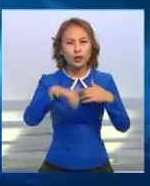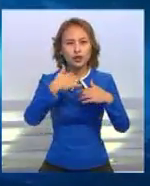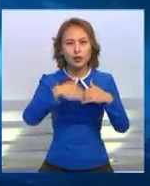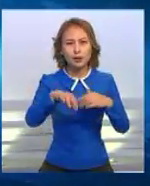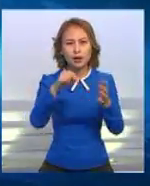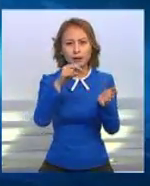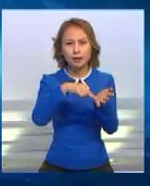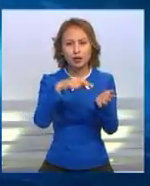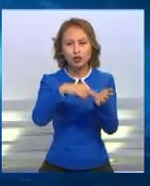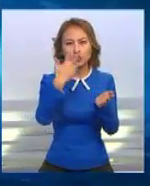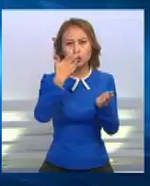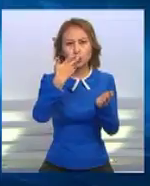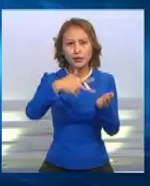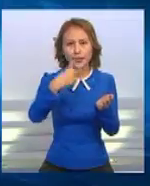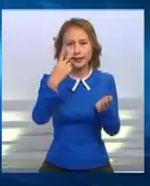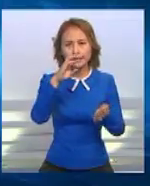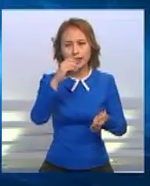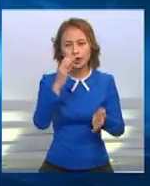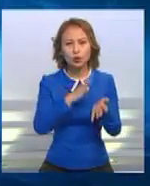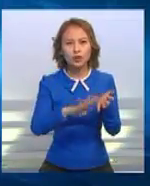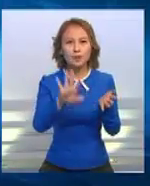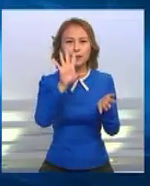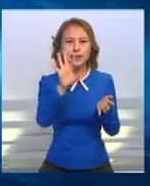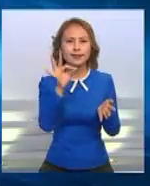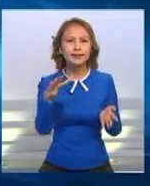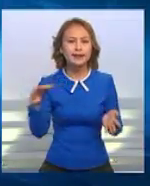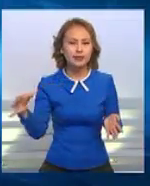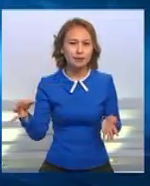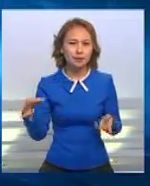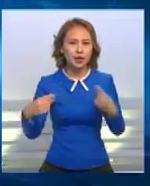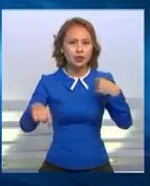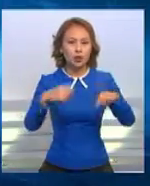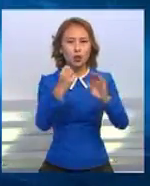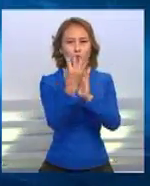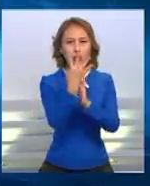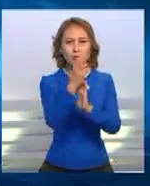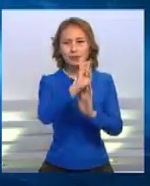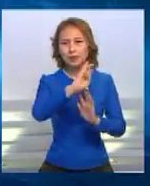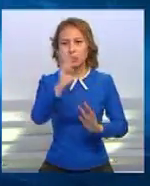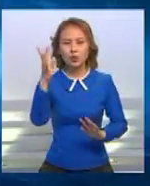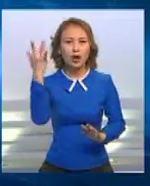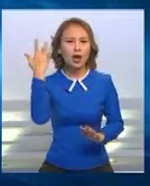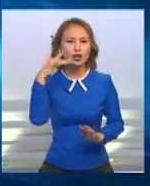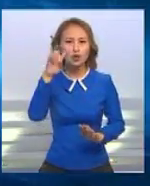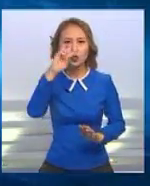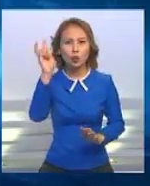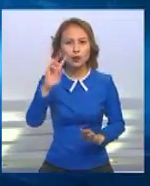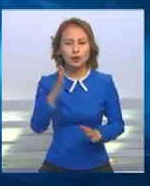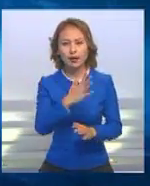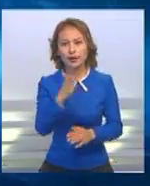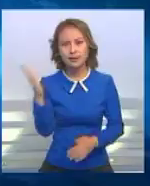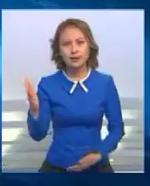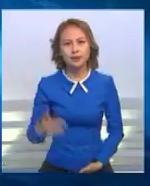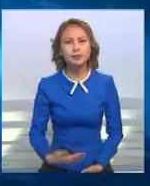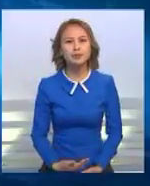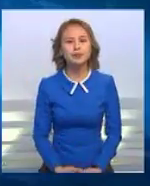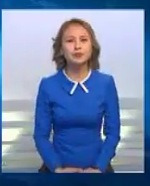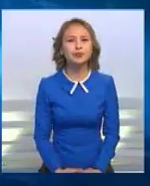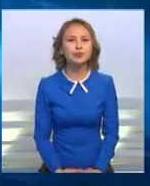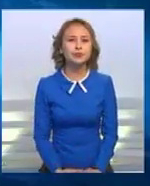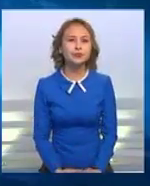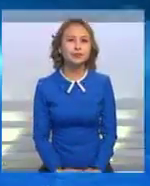долларының орташа бағамы 332 теңге 95 тиын, сауда-саттық көлемі 14 миллион ақш долларынан асты.